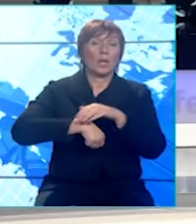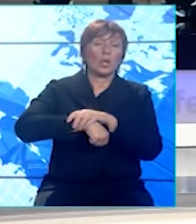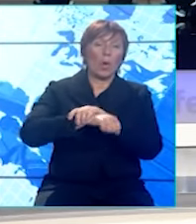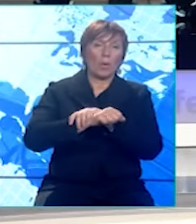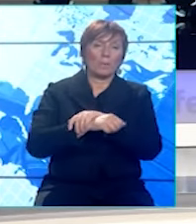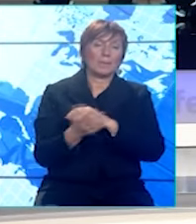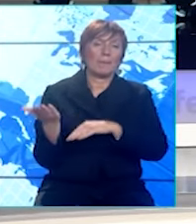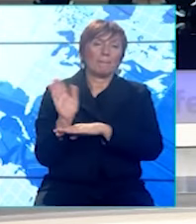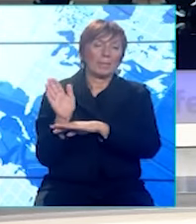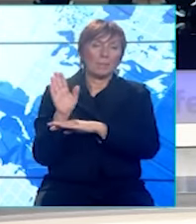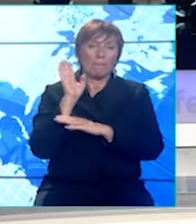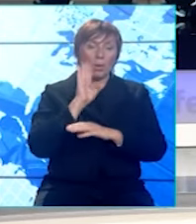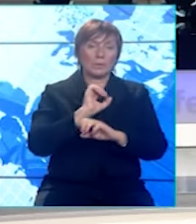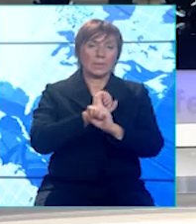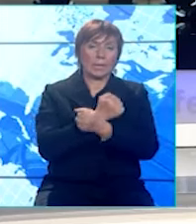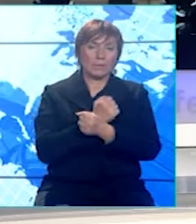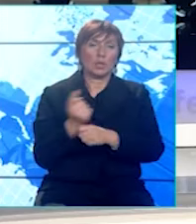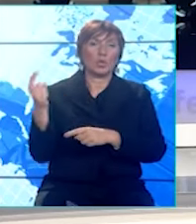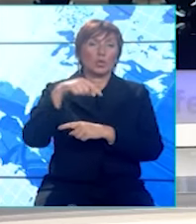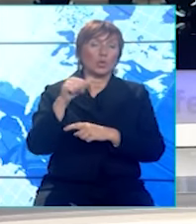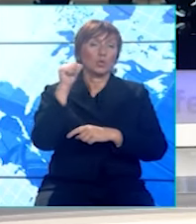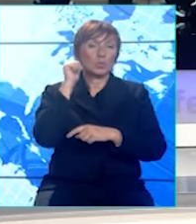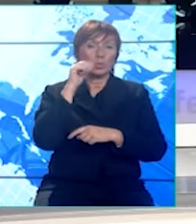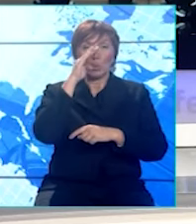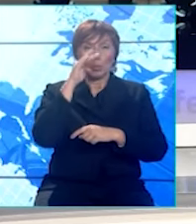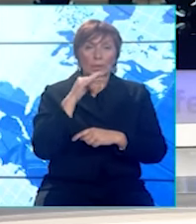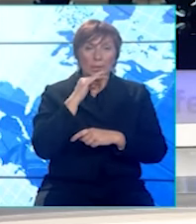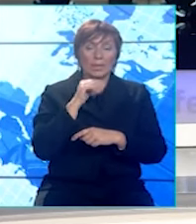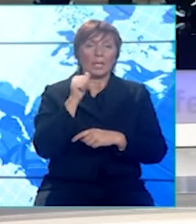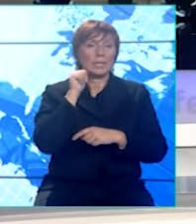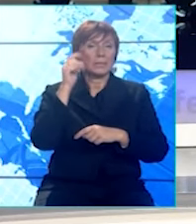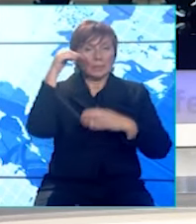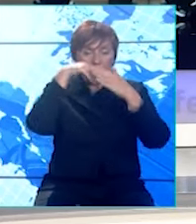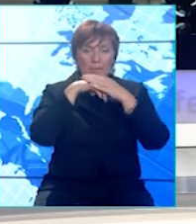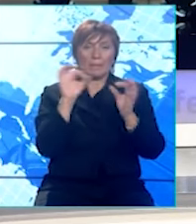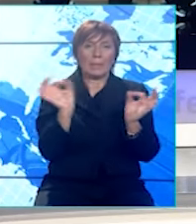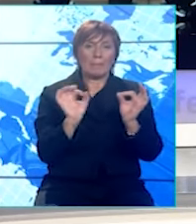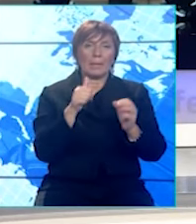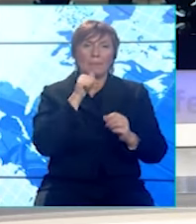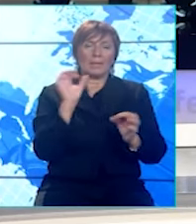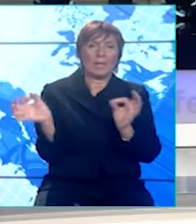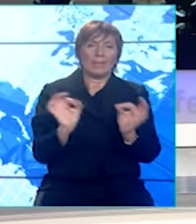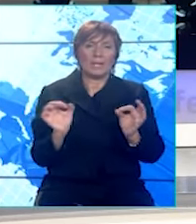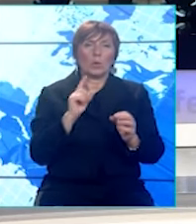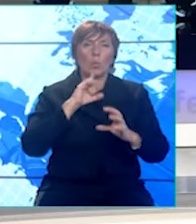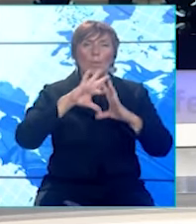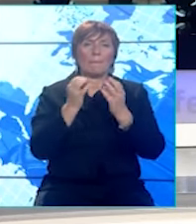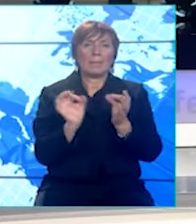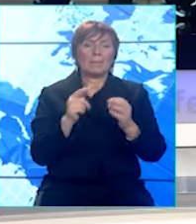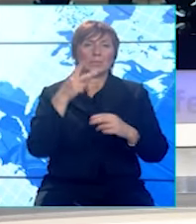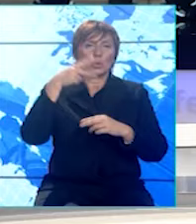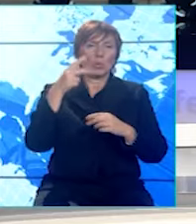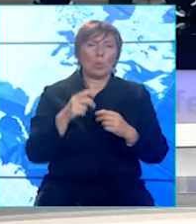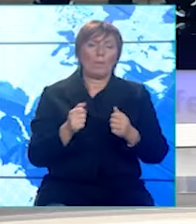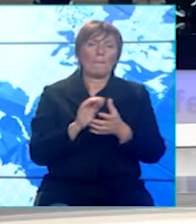Nogometni reprezentativci Bosne i Hercegovine stigli su jučer u Italiju i sinoć obavili prvi trening u sklopu priprema za drugu